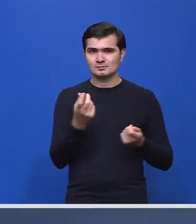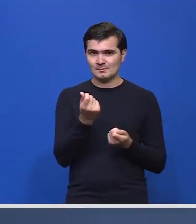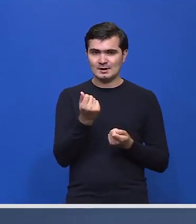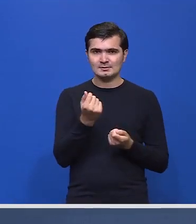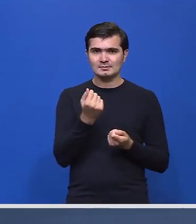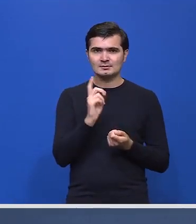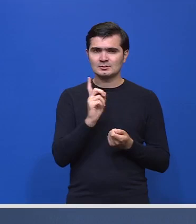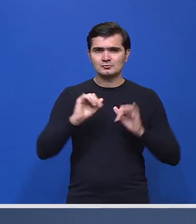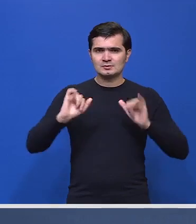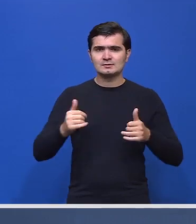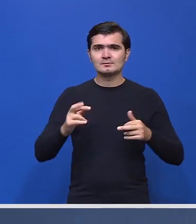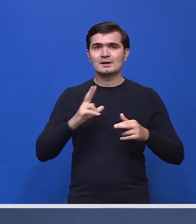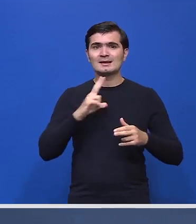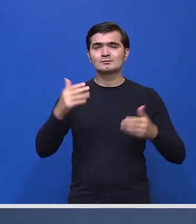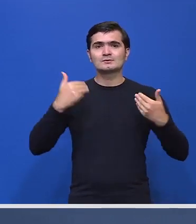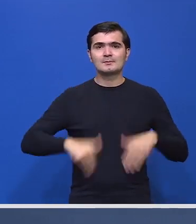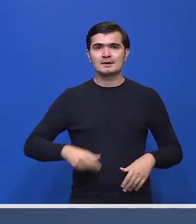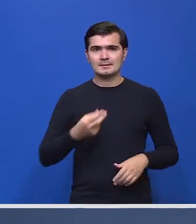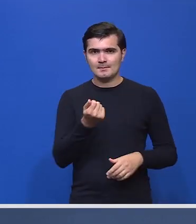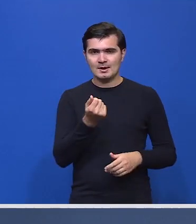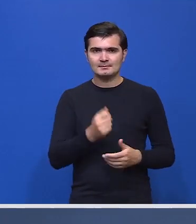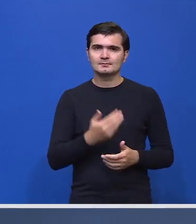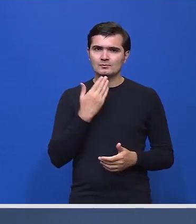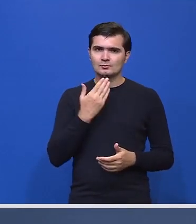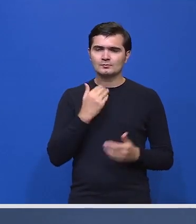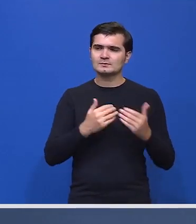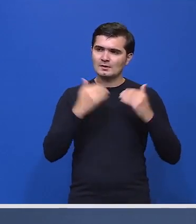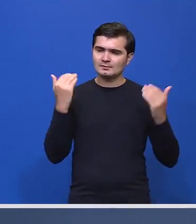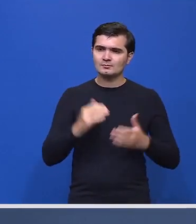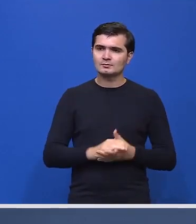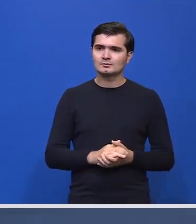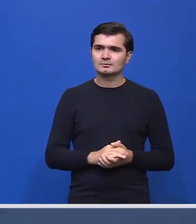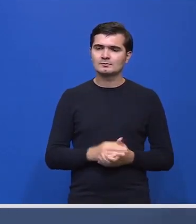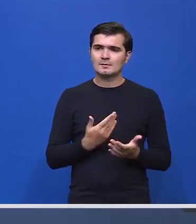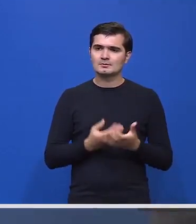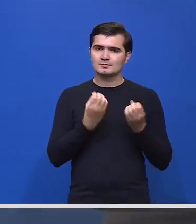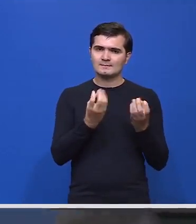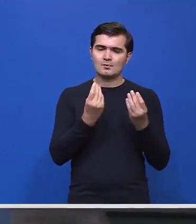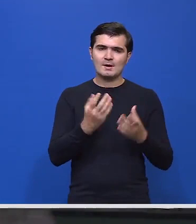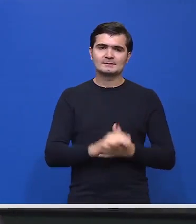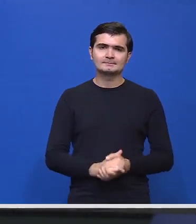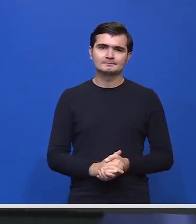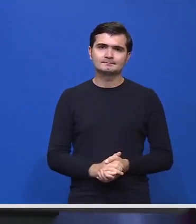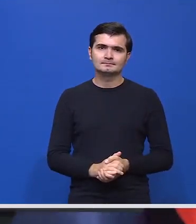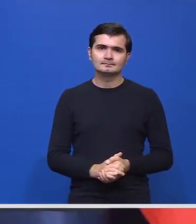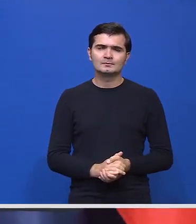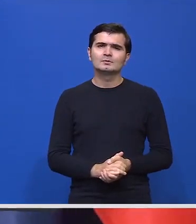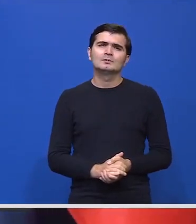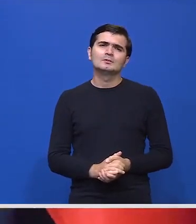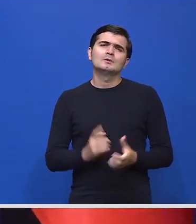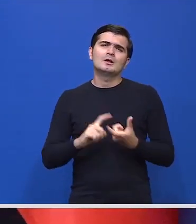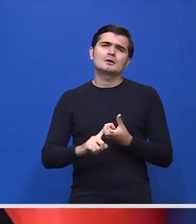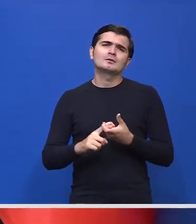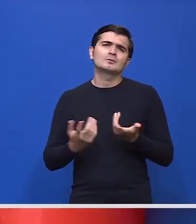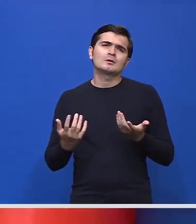evita riscul de pierdere acestora. Mulțumesc foarte mult, domnule ministru, și pentru aceste precizări. În privința